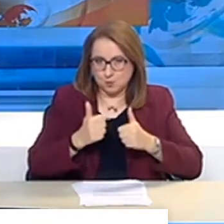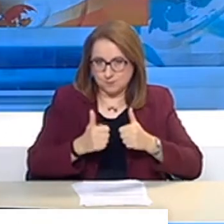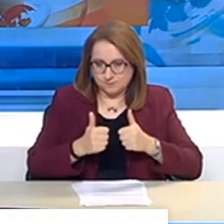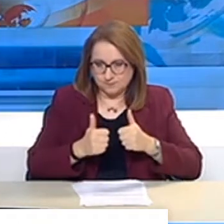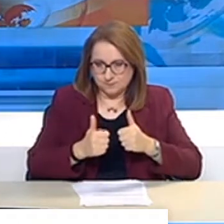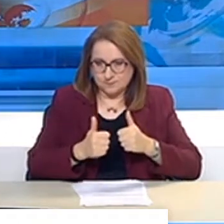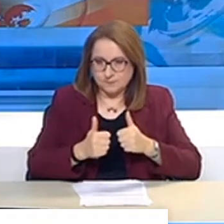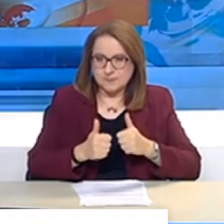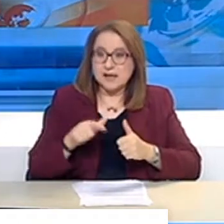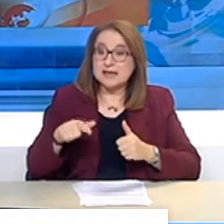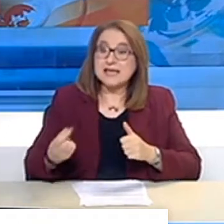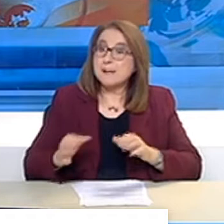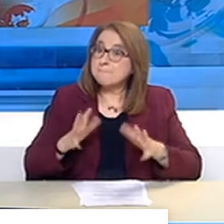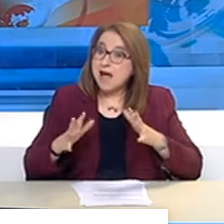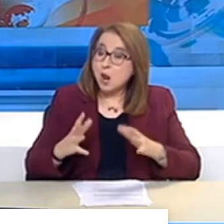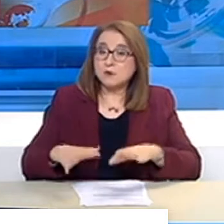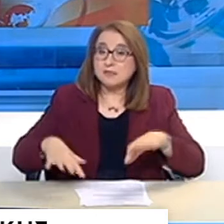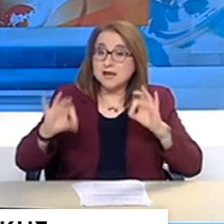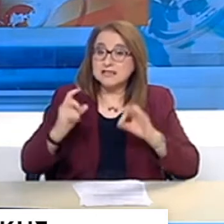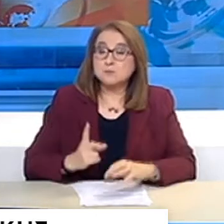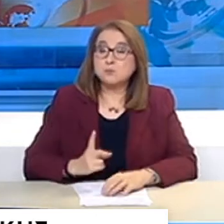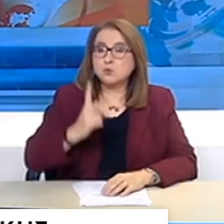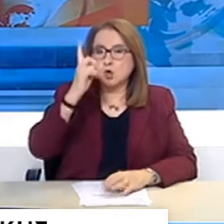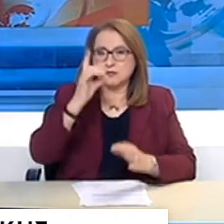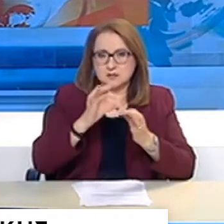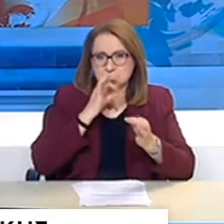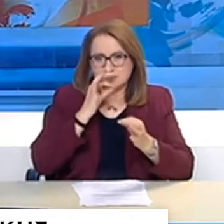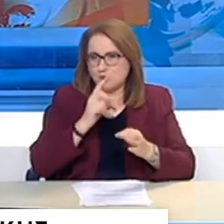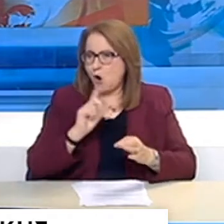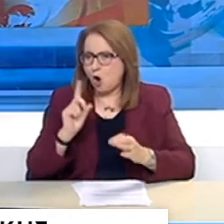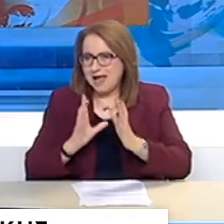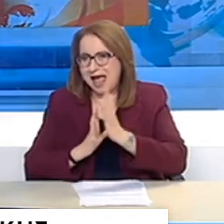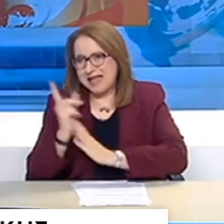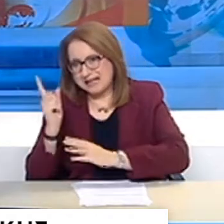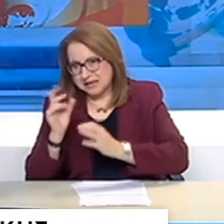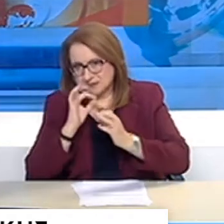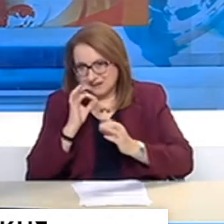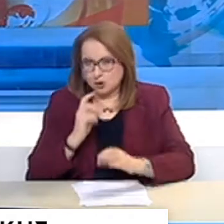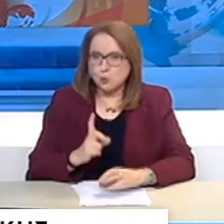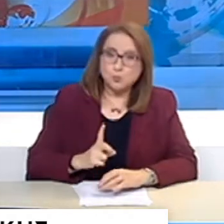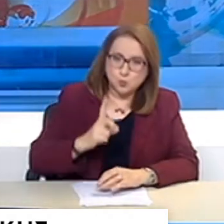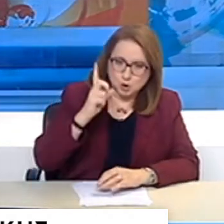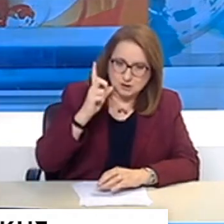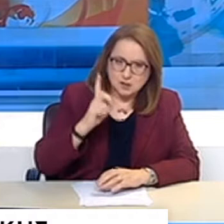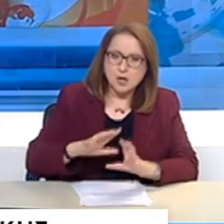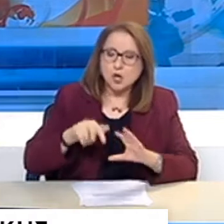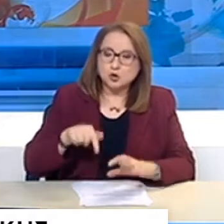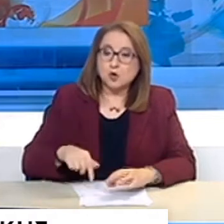διδακτική χρονιά θα αρχίσει πιθανότατα νωρίτερα για όλους, από την 1η Σεπτεμβρίου. Δημοτικά και